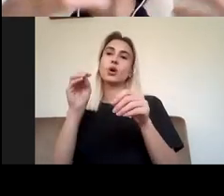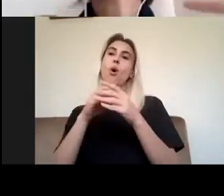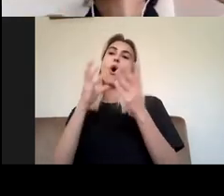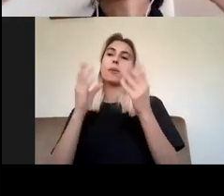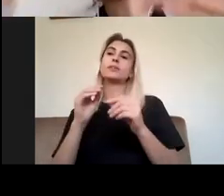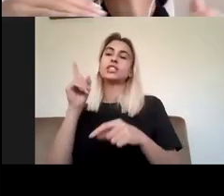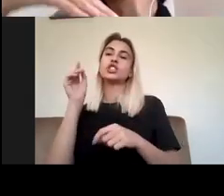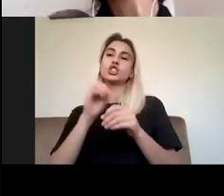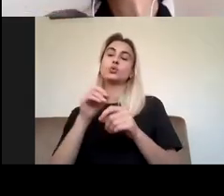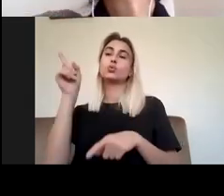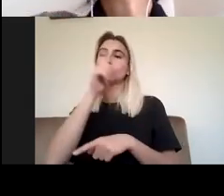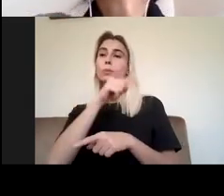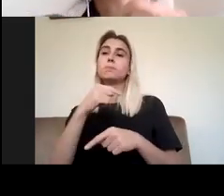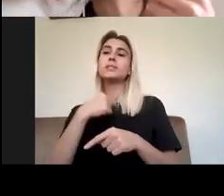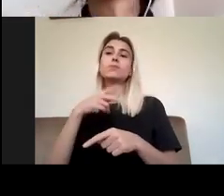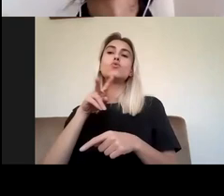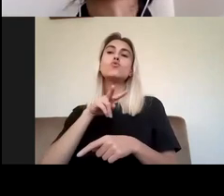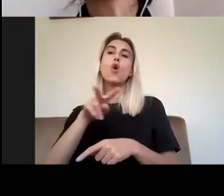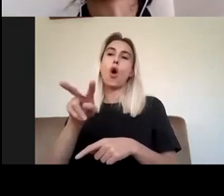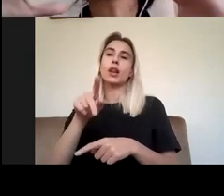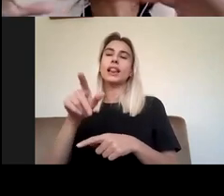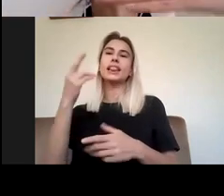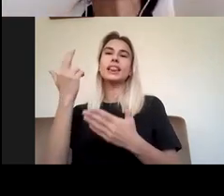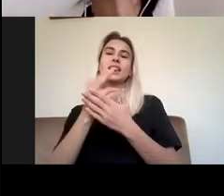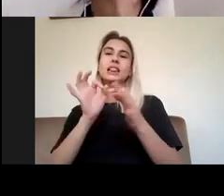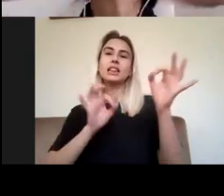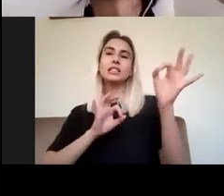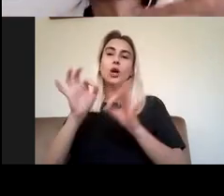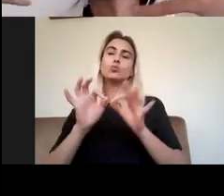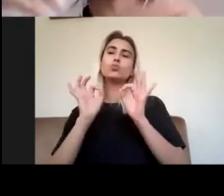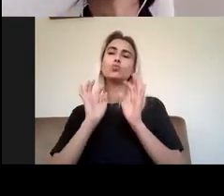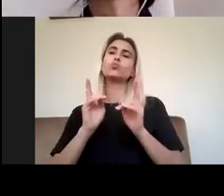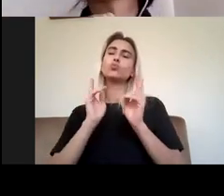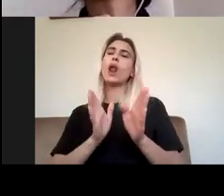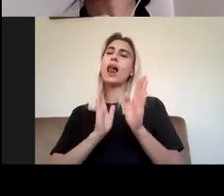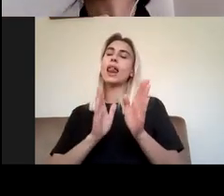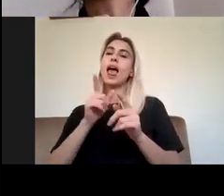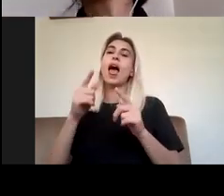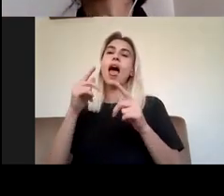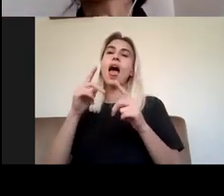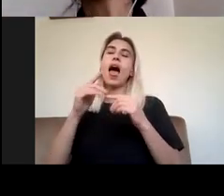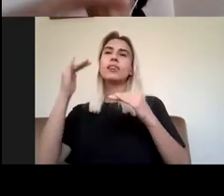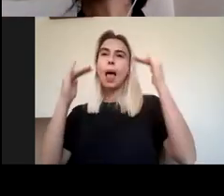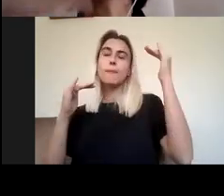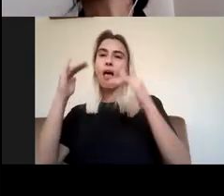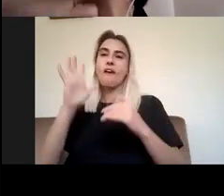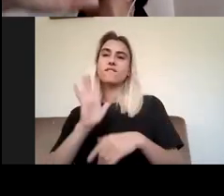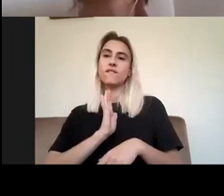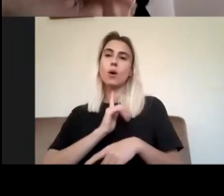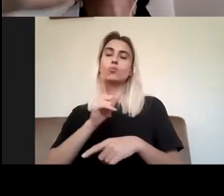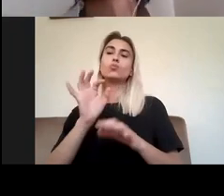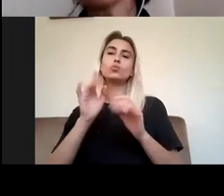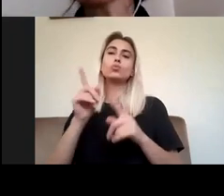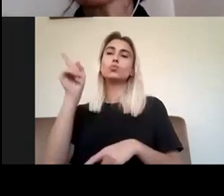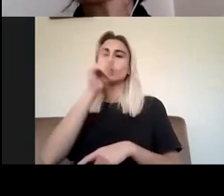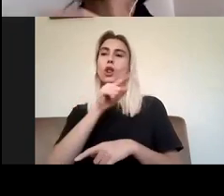Çünkü bizim yollarımızdaki dizaynlarda sürekli bir engebe var ve bu engebeler yüzünden sürekli dolmuşların